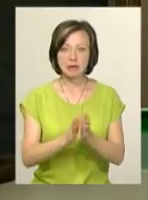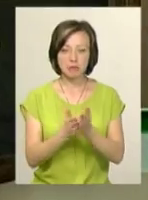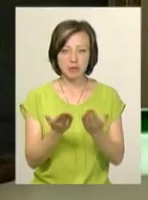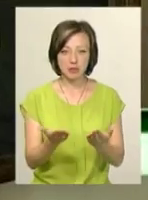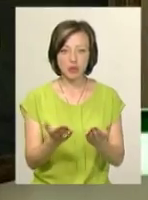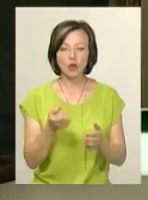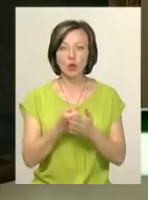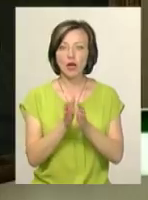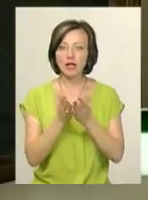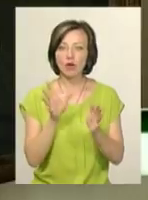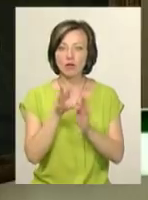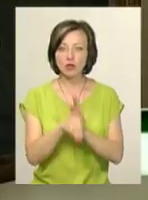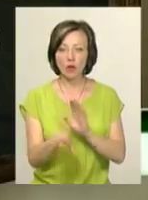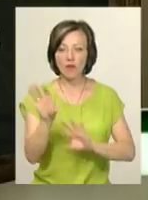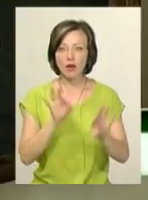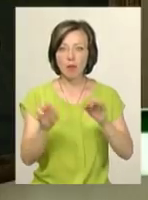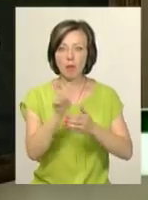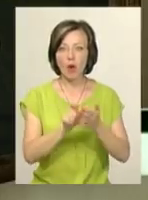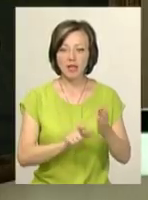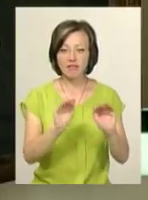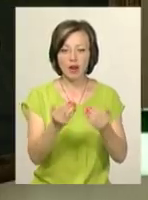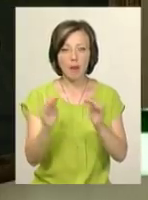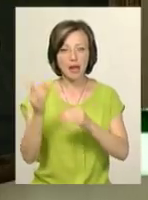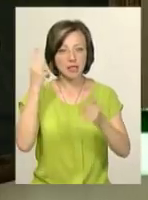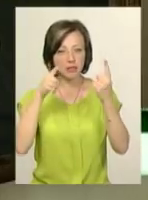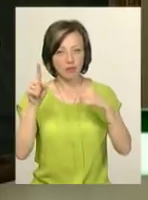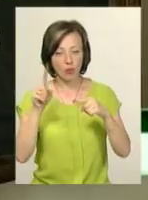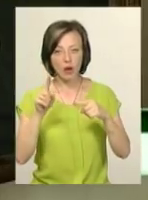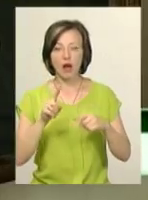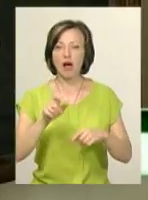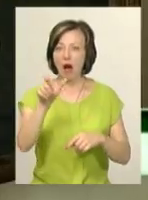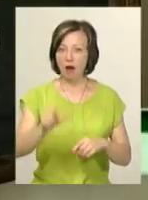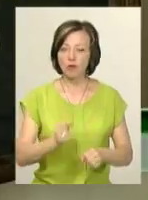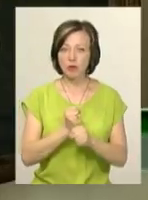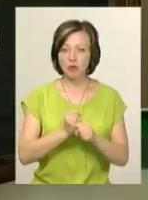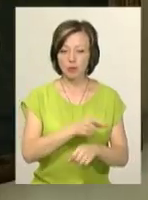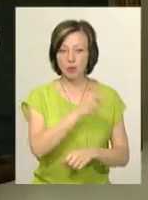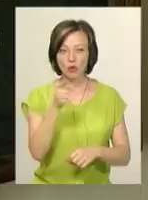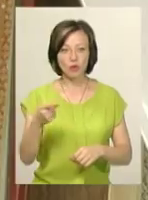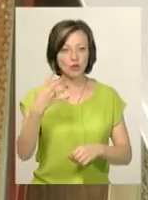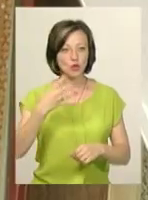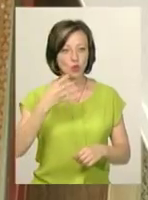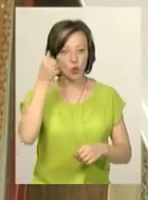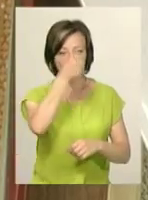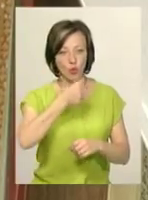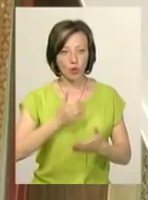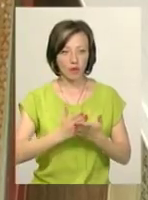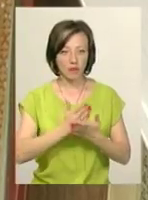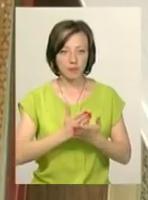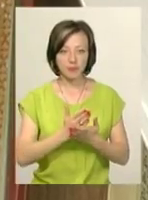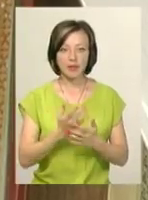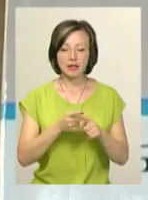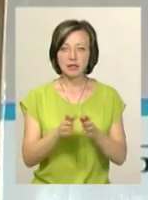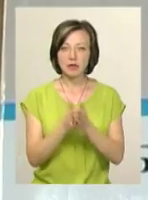книги «Побачення собою» увійшли вибрані поезії і фрагменти творів, над якими автор працював упродовж 40 років. Літературно-художнє